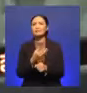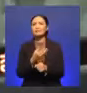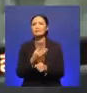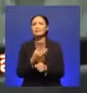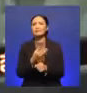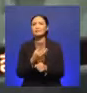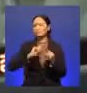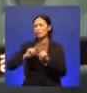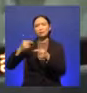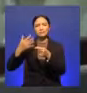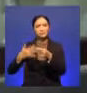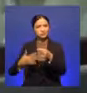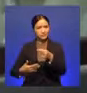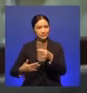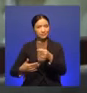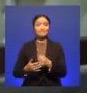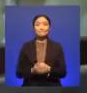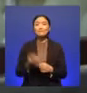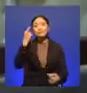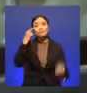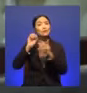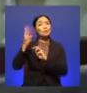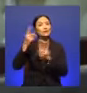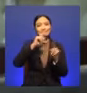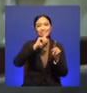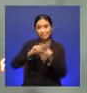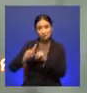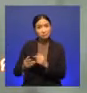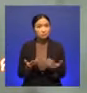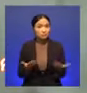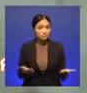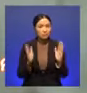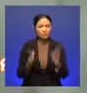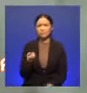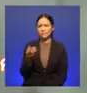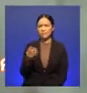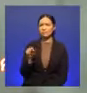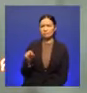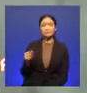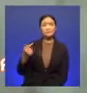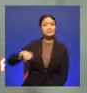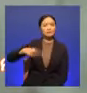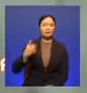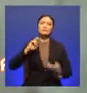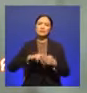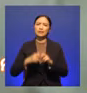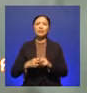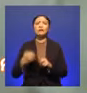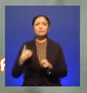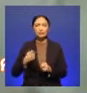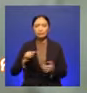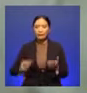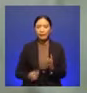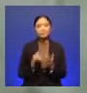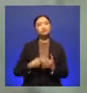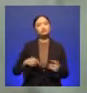และอื่นๆการเข้าถึงสวัสดิการต่างๆฉะนั้นคนจำนวนหนึ่งครับที่มีปัญหาสุขภาวะตั้งแต่ตั้งต้นจ